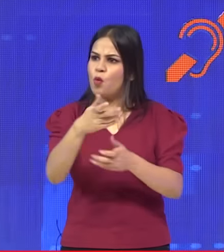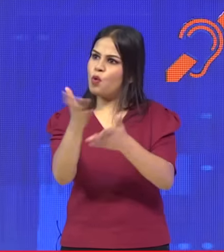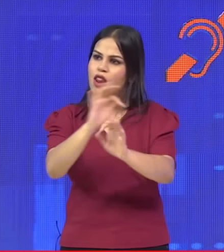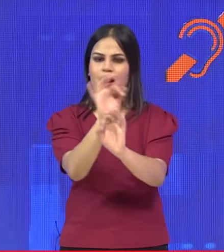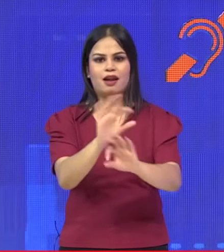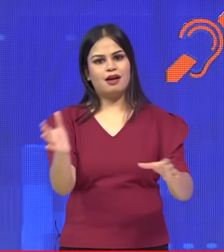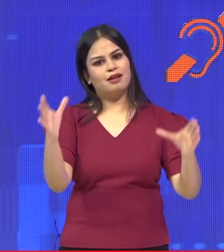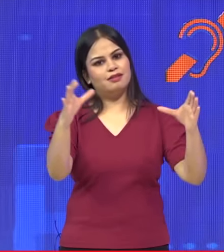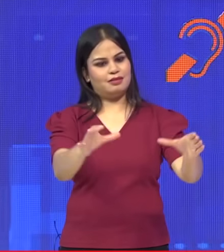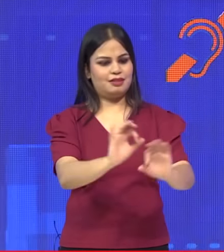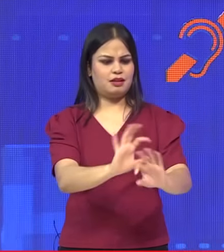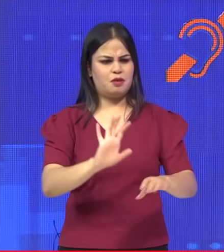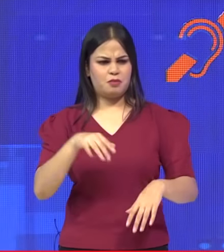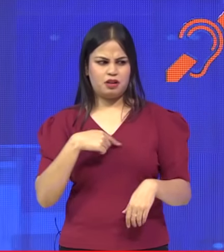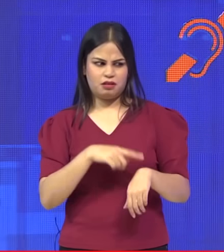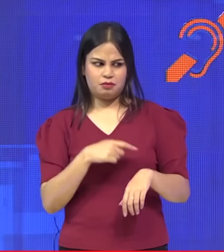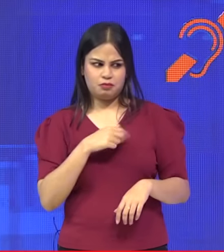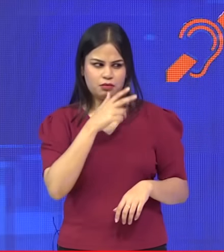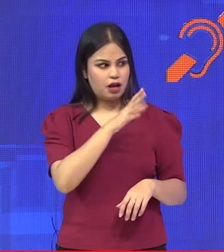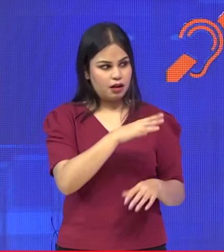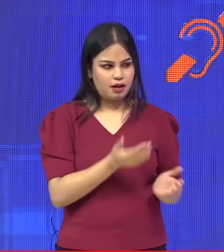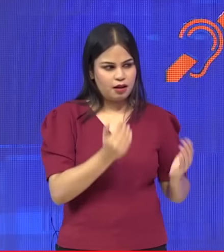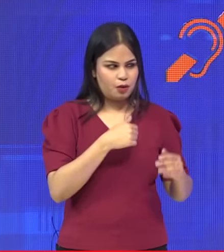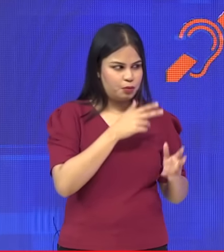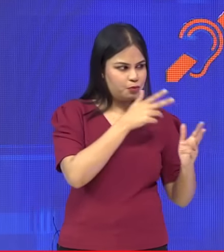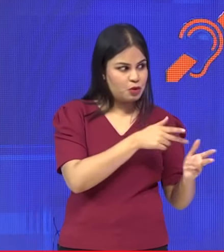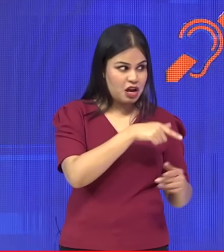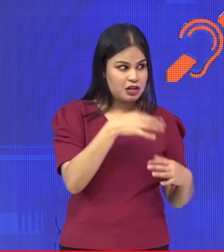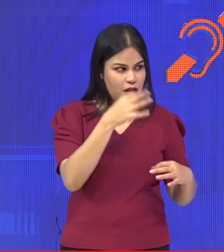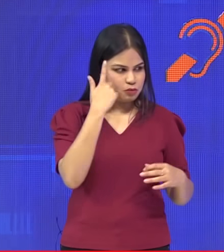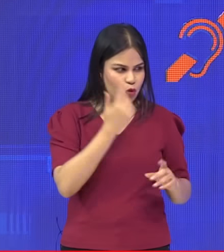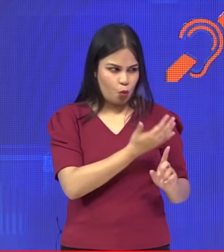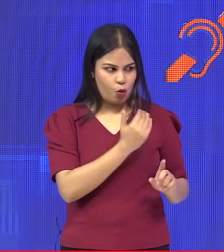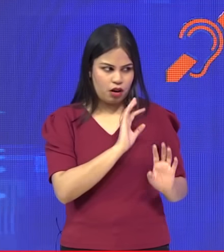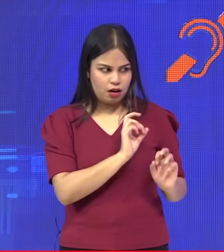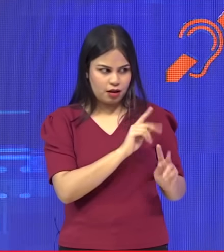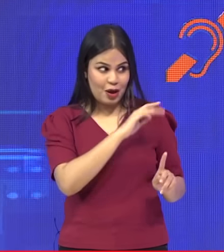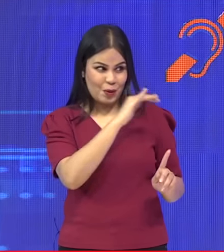तो कुछ डर के बाद मैं बोला शाहरुख मैं तुझे डांस के लिए बुलाऊंगा